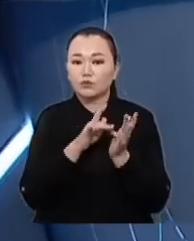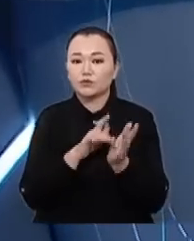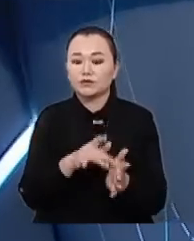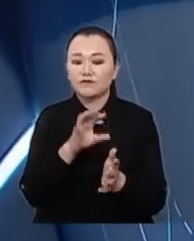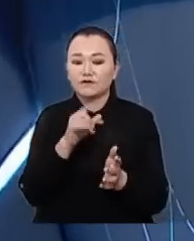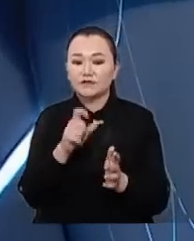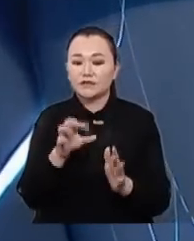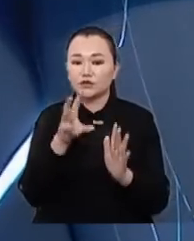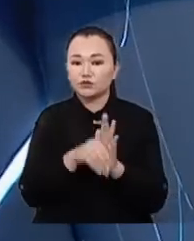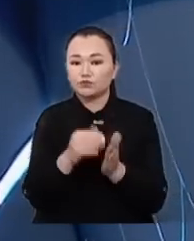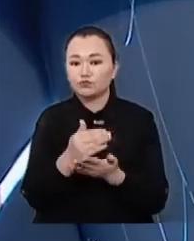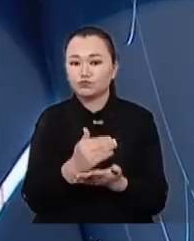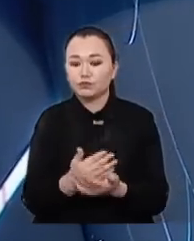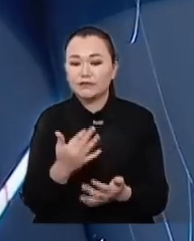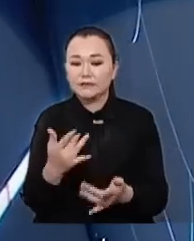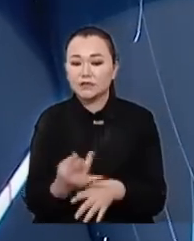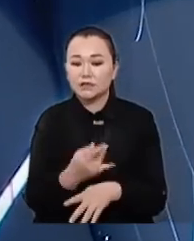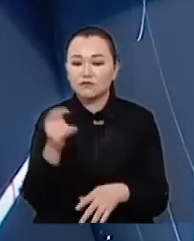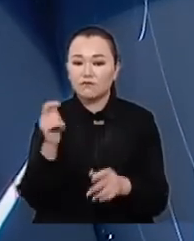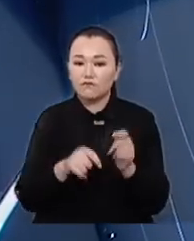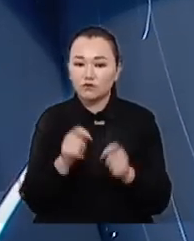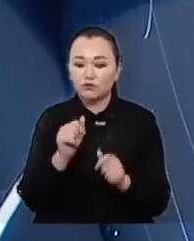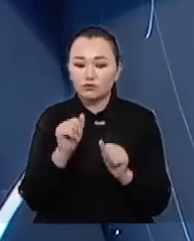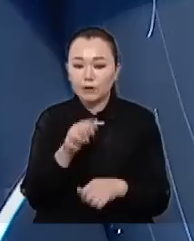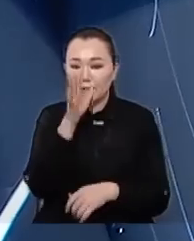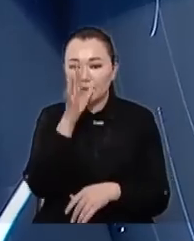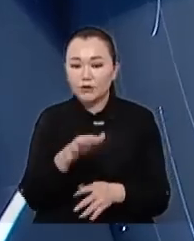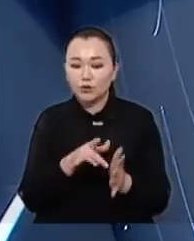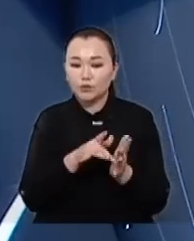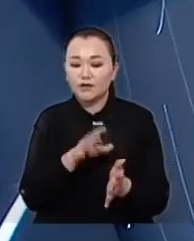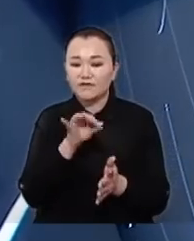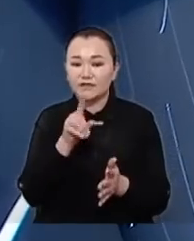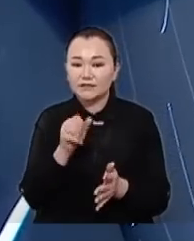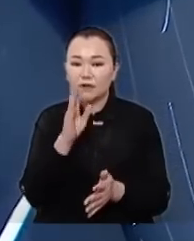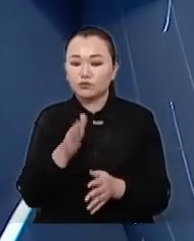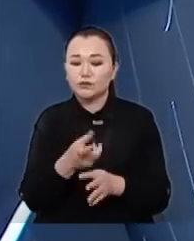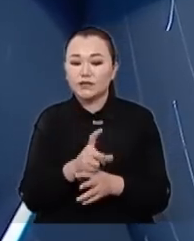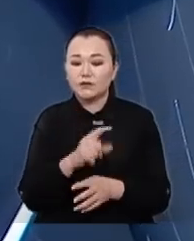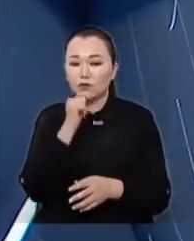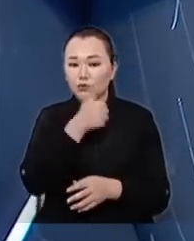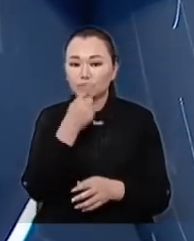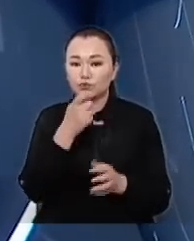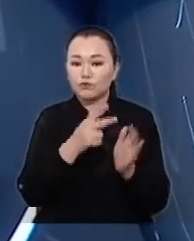енгізді. Бұл елге бірнеше рет кіруге мүмкіндік беретін 5 жылдық туристік виза болады. Ол жылына